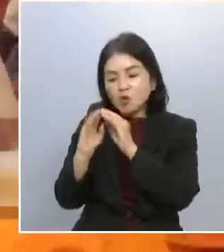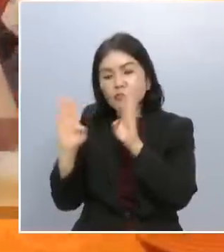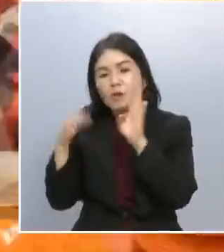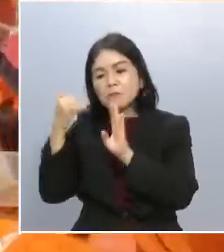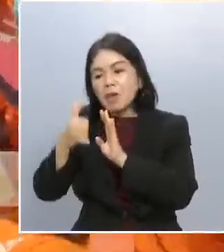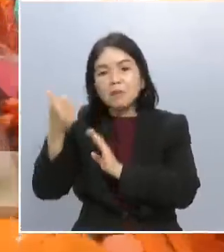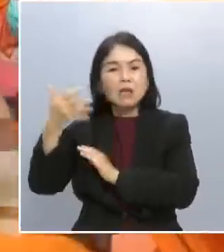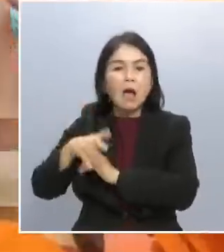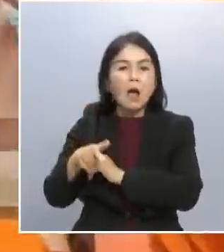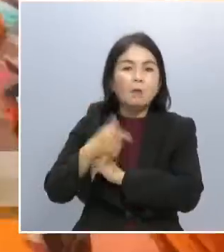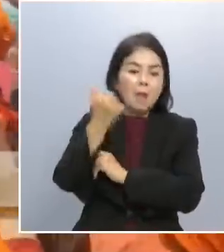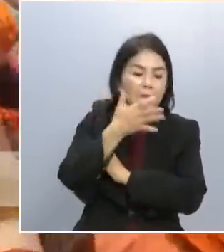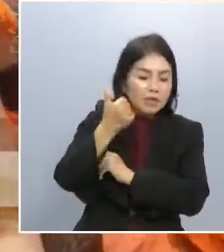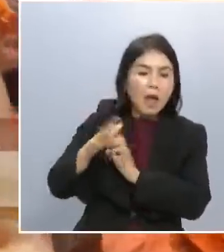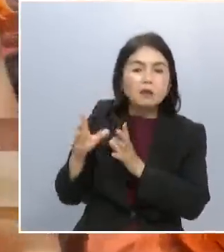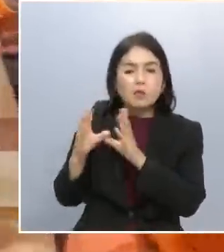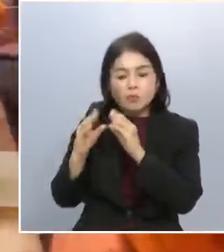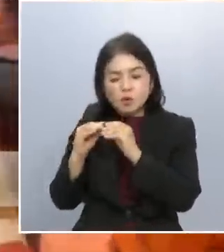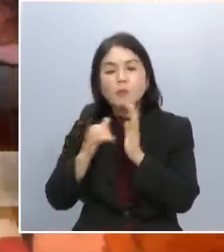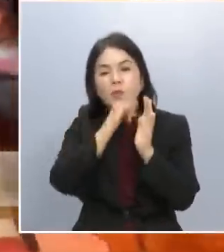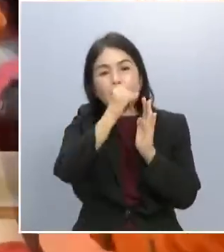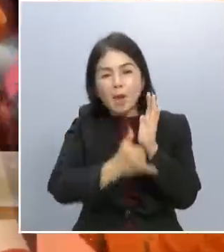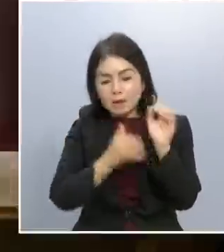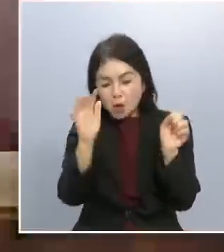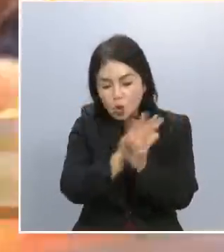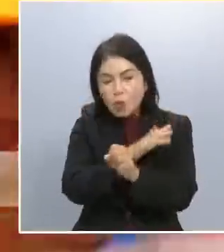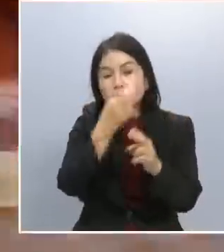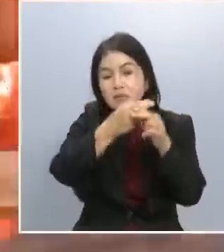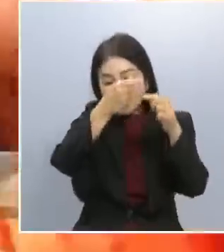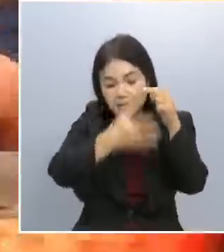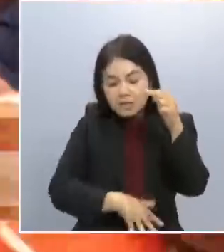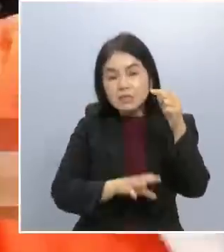างยากแล้วก็บอกด้วยว่าจะพยายามไปให้ครบพื้นที่ที่ได้บัญชีรายชื่อ50จังหวัดนะคะ